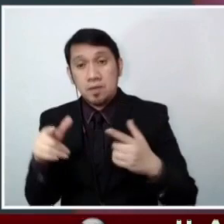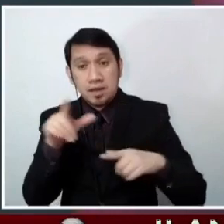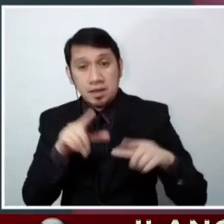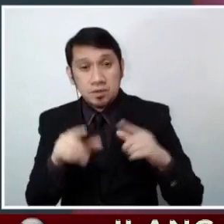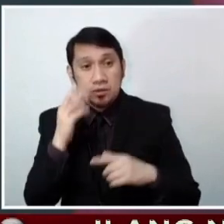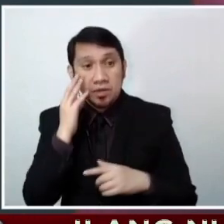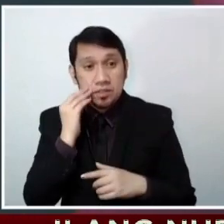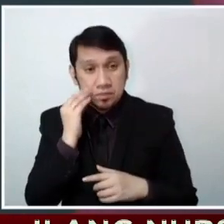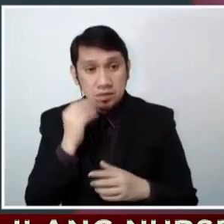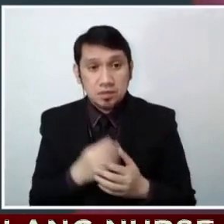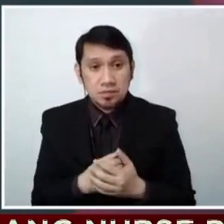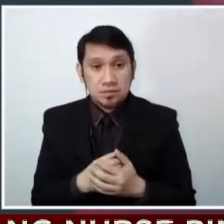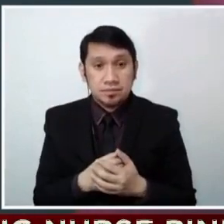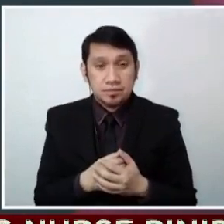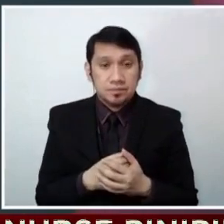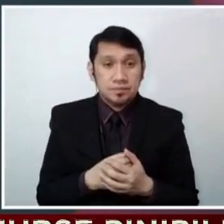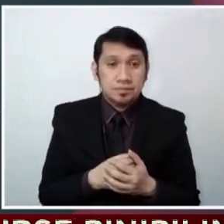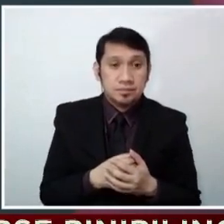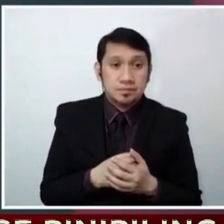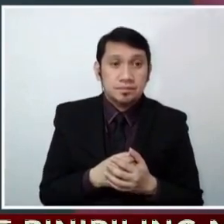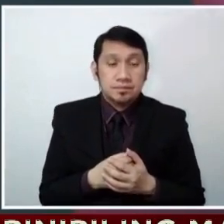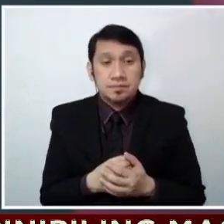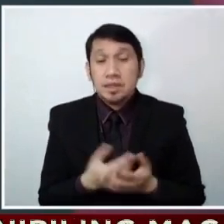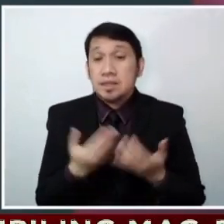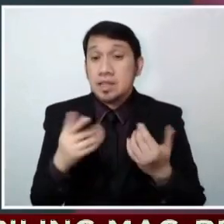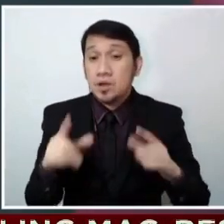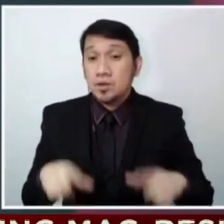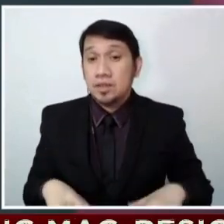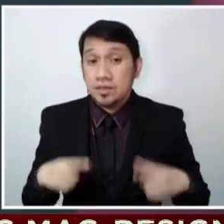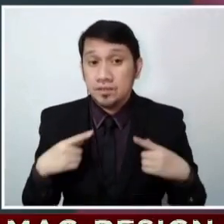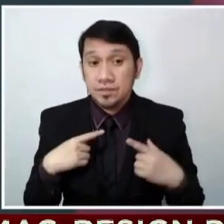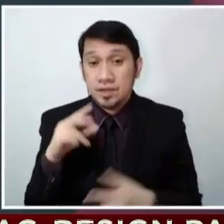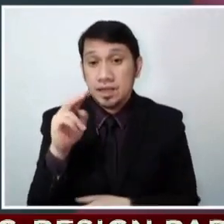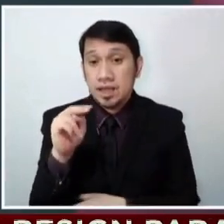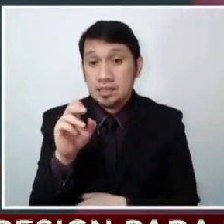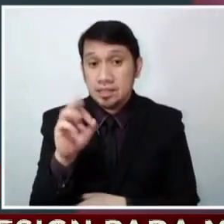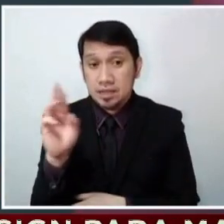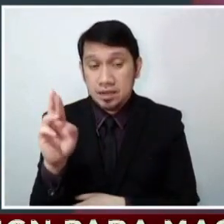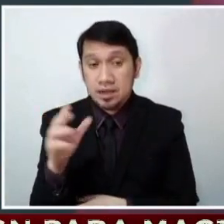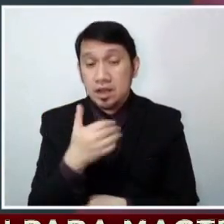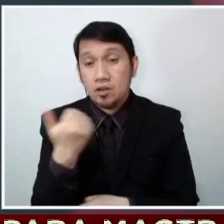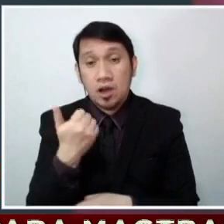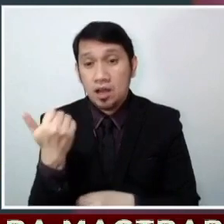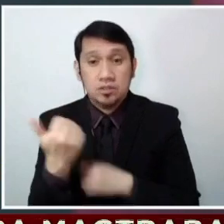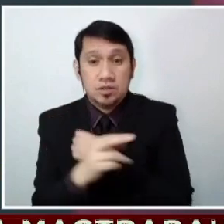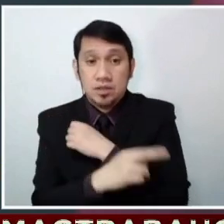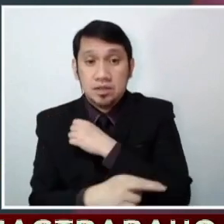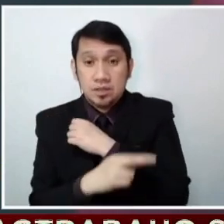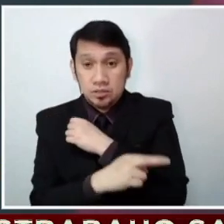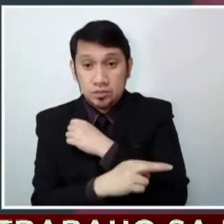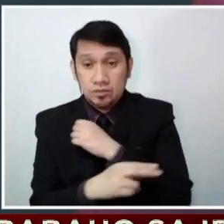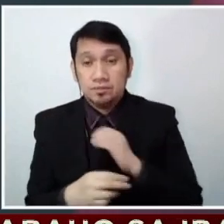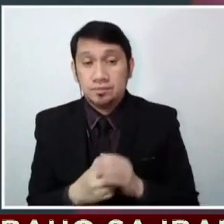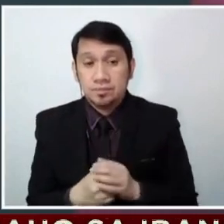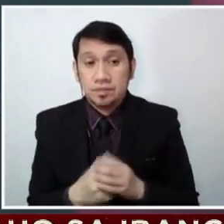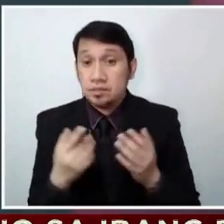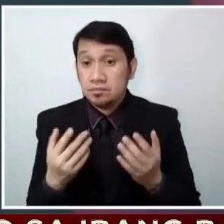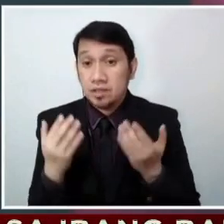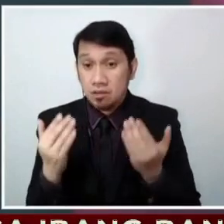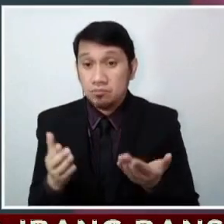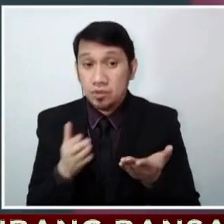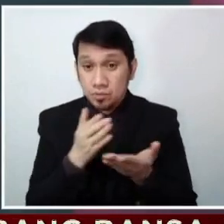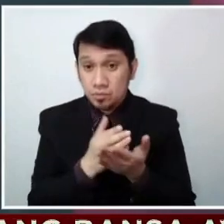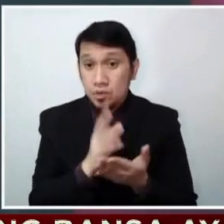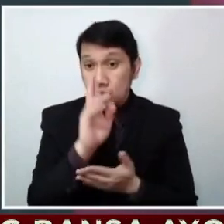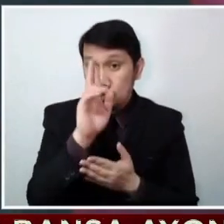namin. Not only living in NCR but also in the sa mga karating region po natin. So pumunta po sila sa UP Diliman